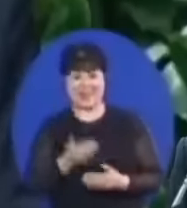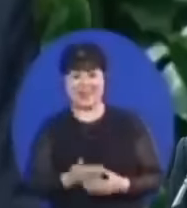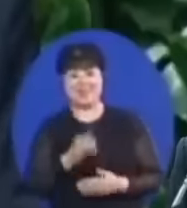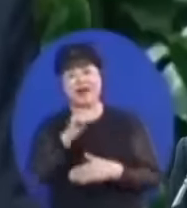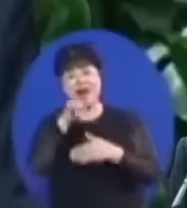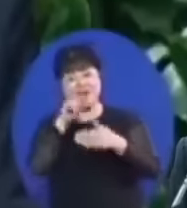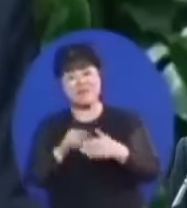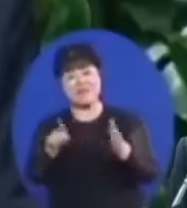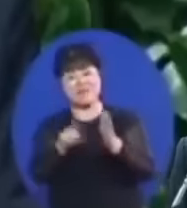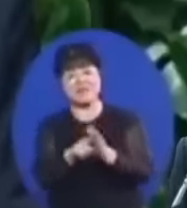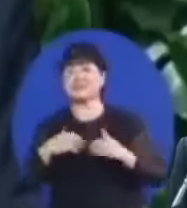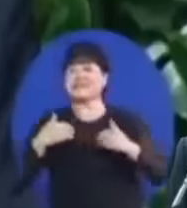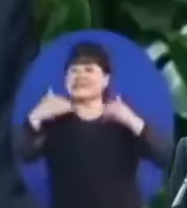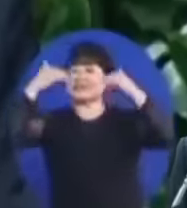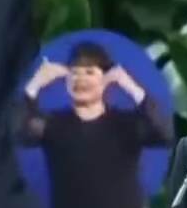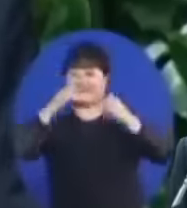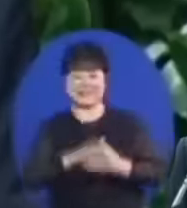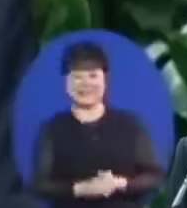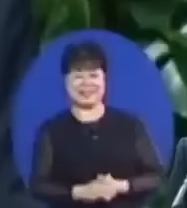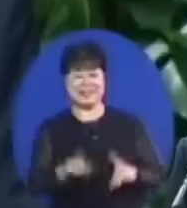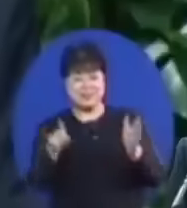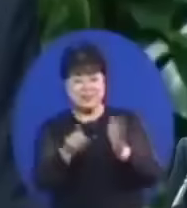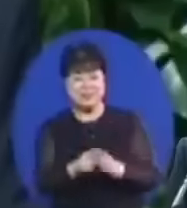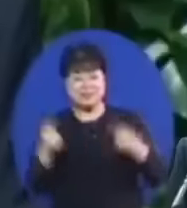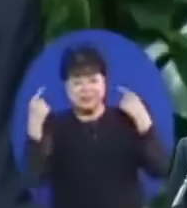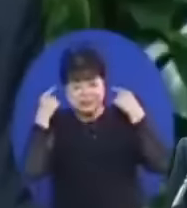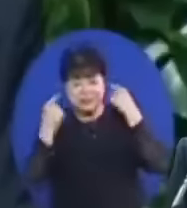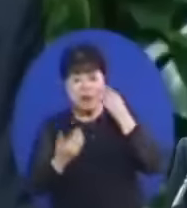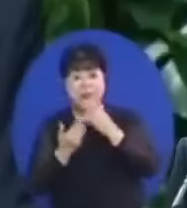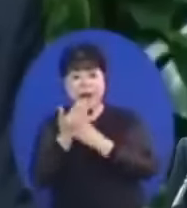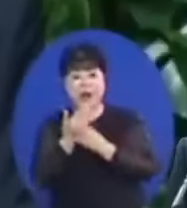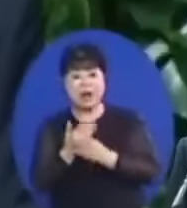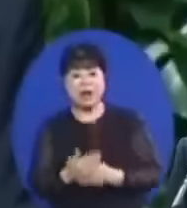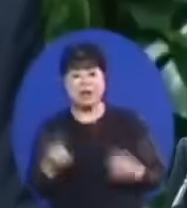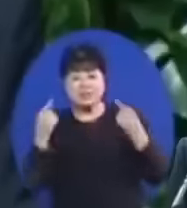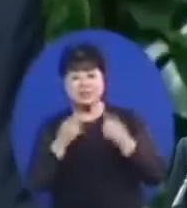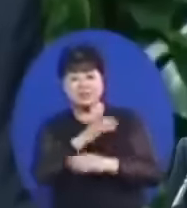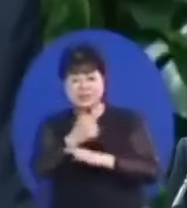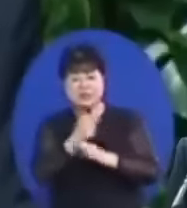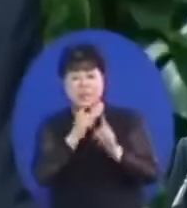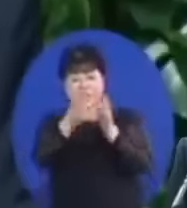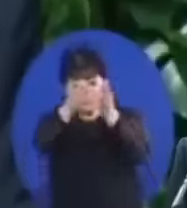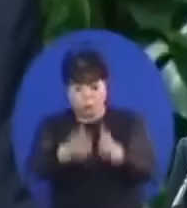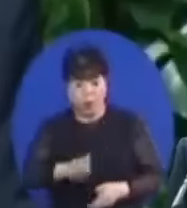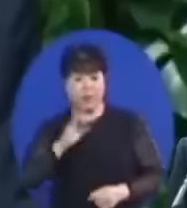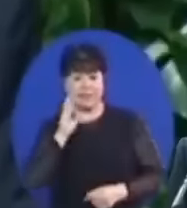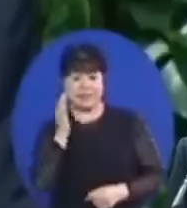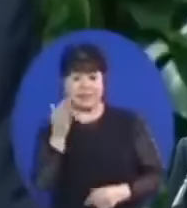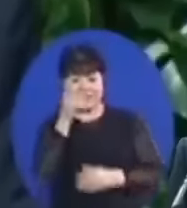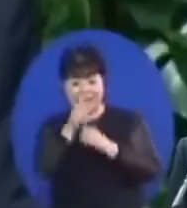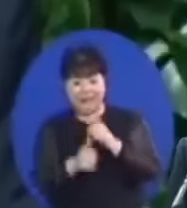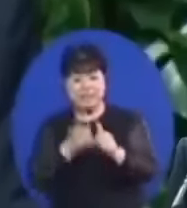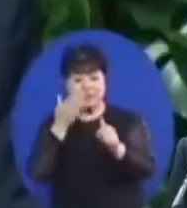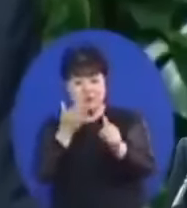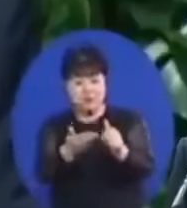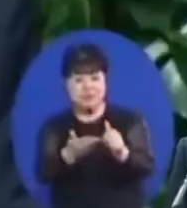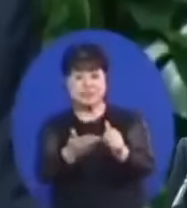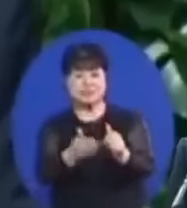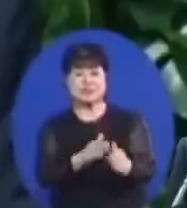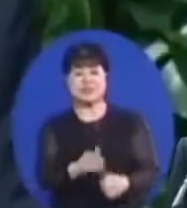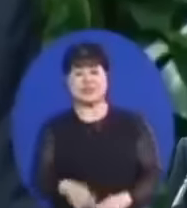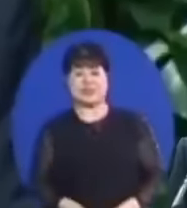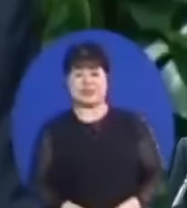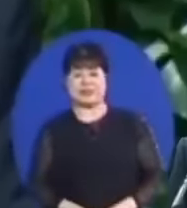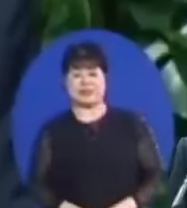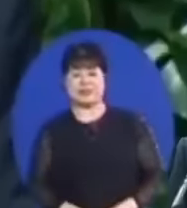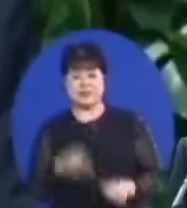우리 마음속에 믿음이 살아나는 것입니다. 믿음은 들음에서 나며 들음은 그리스도의 말씀으로 말미암았다는 것은 하나님이 주신 우리의